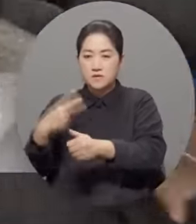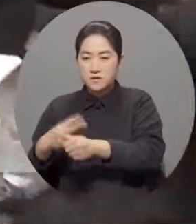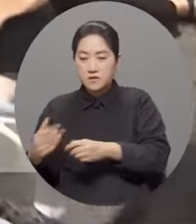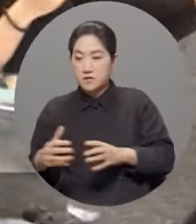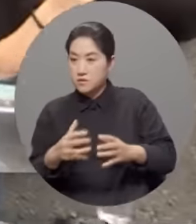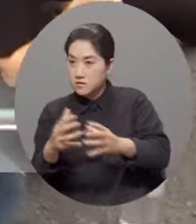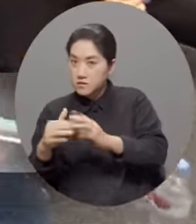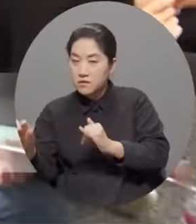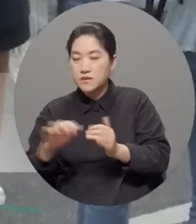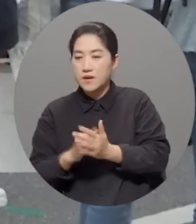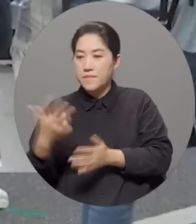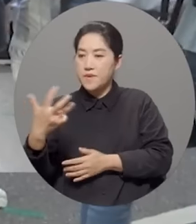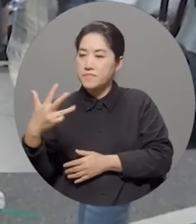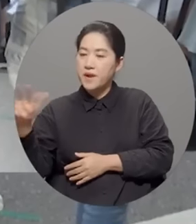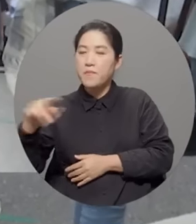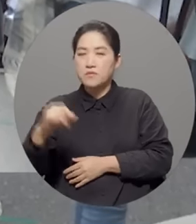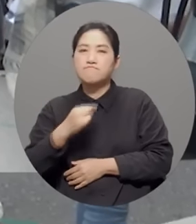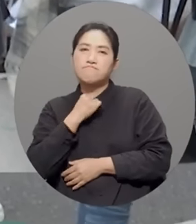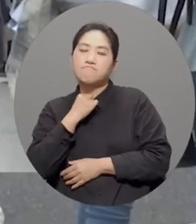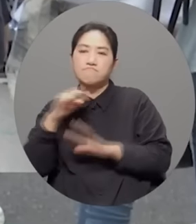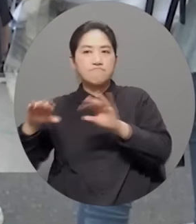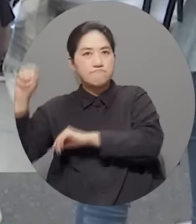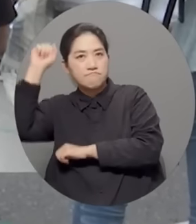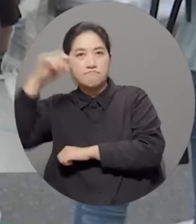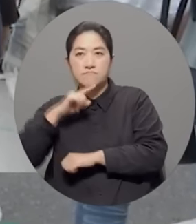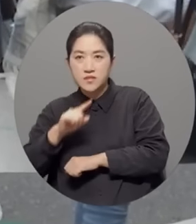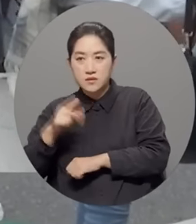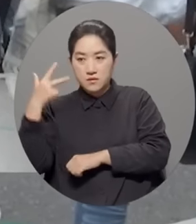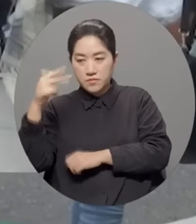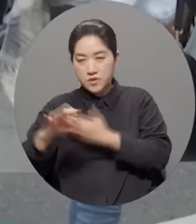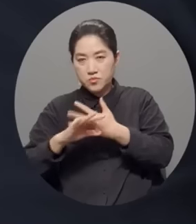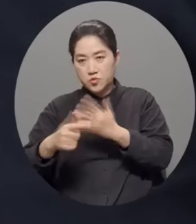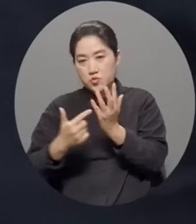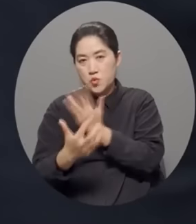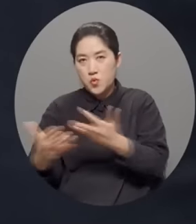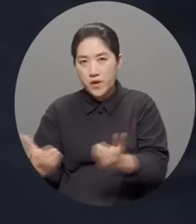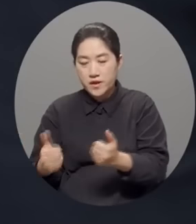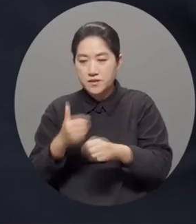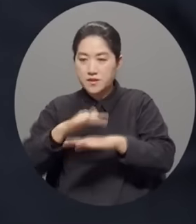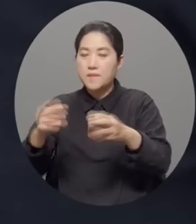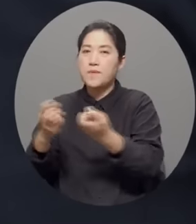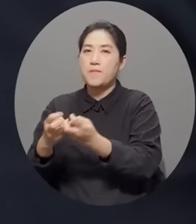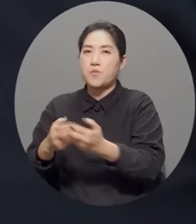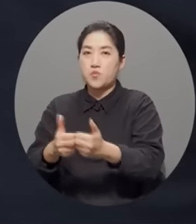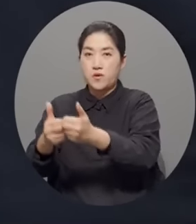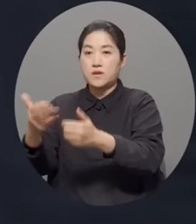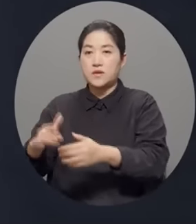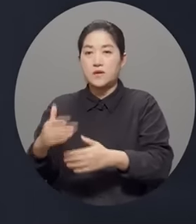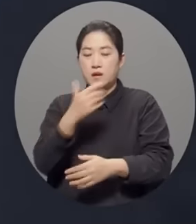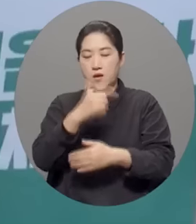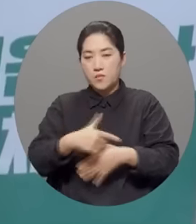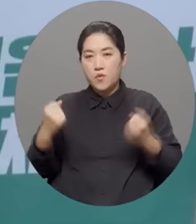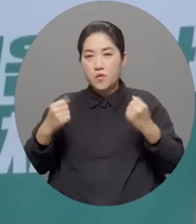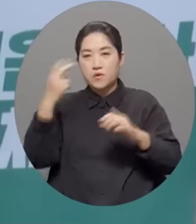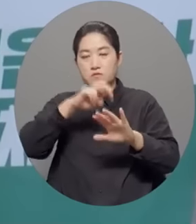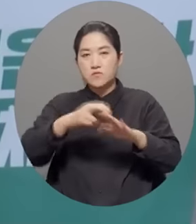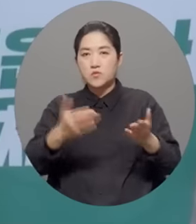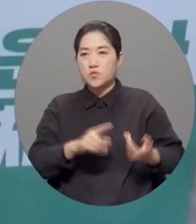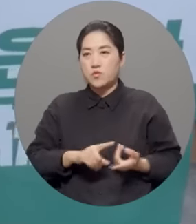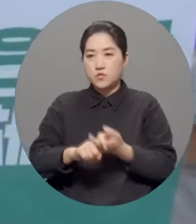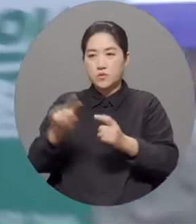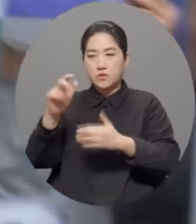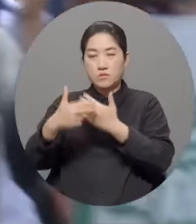의사를 밝힌 가운데 다음 주 임시 총회를 열어 대응 방향을 논의합니다. 반면 보건의료노조는 의료계의 반발에